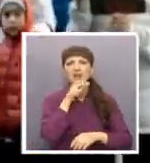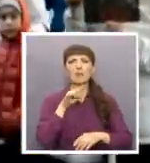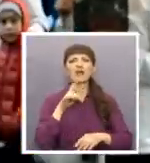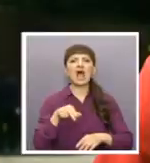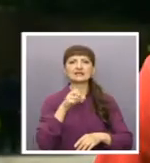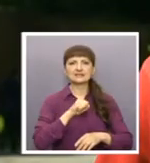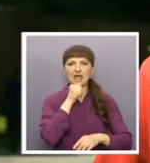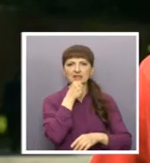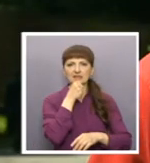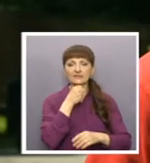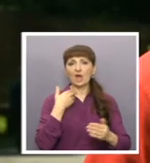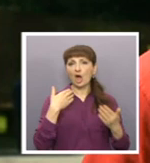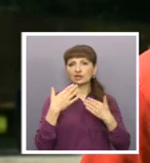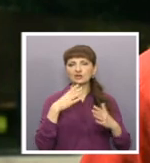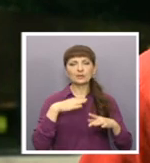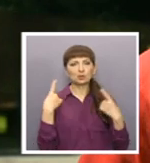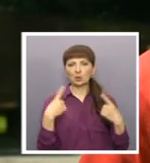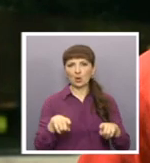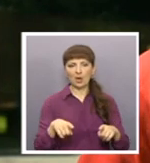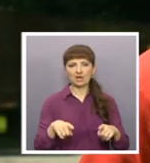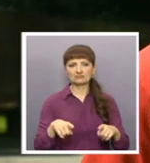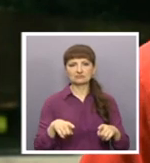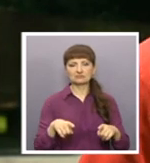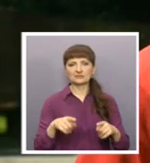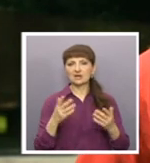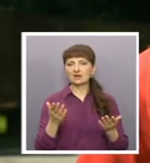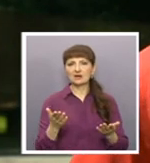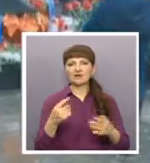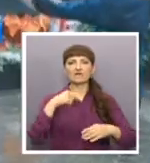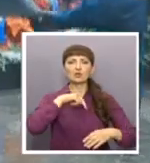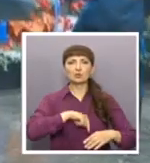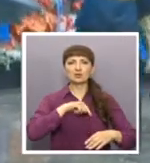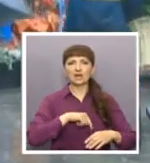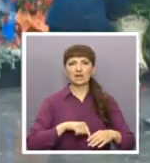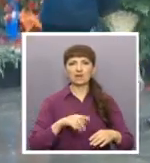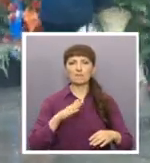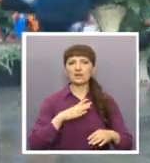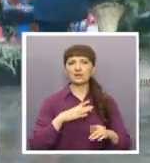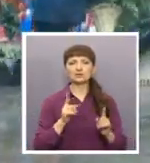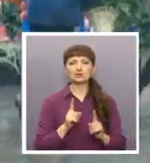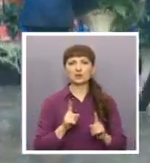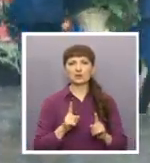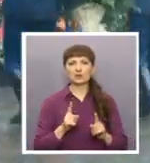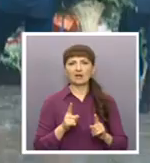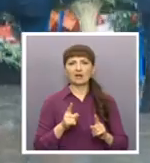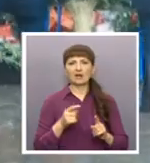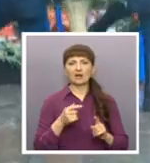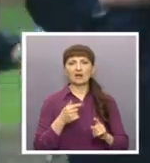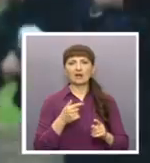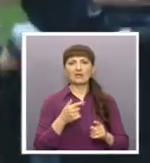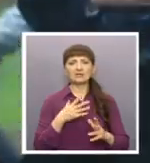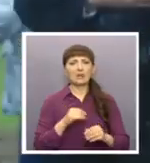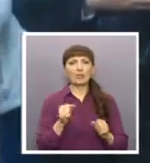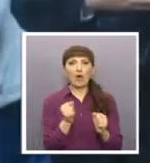прадедов. Отношение было совсем другое. Как бы внутри что-то такое было. И тебе не было